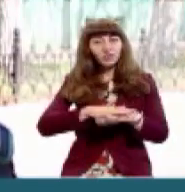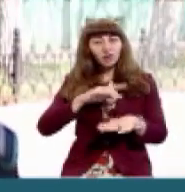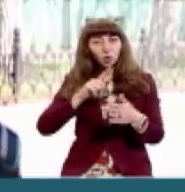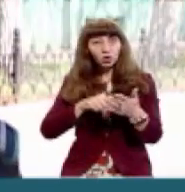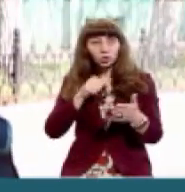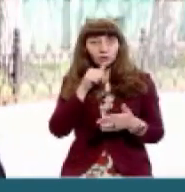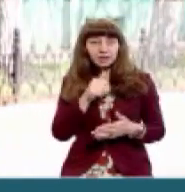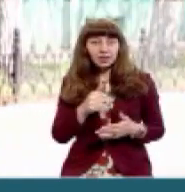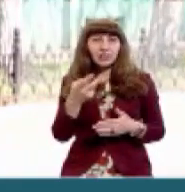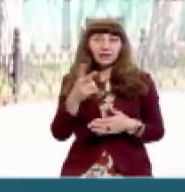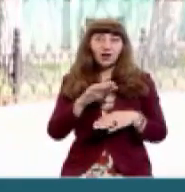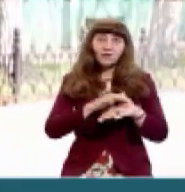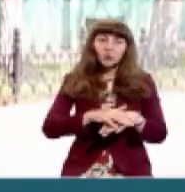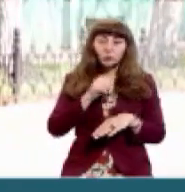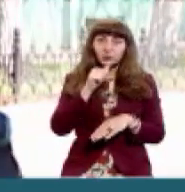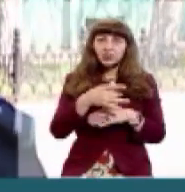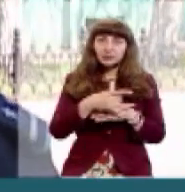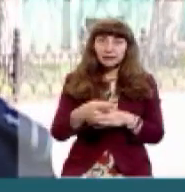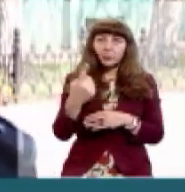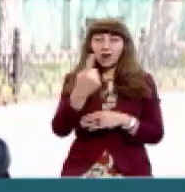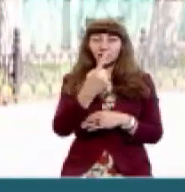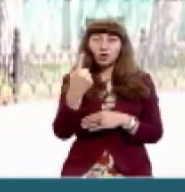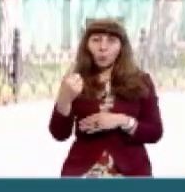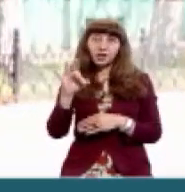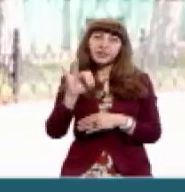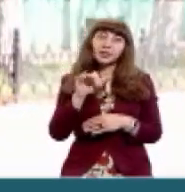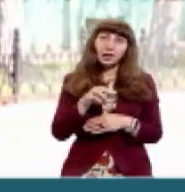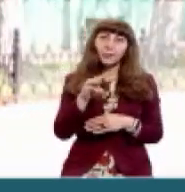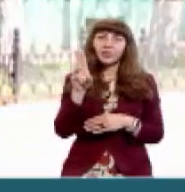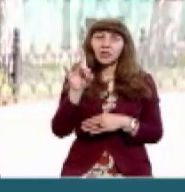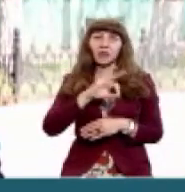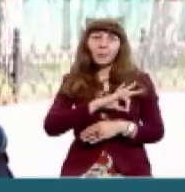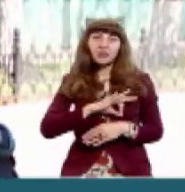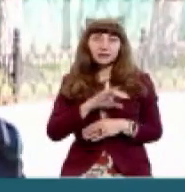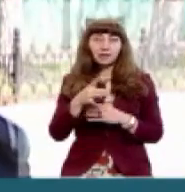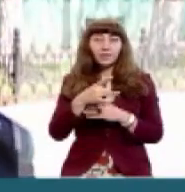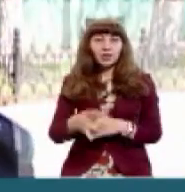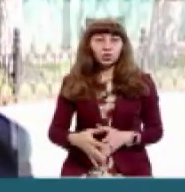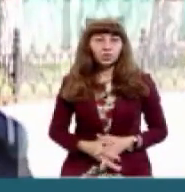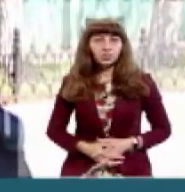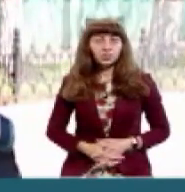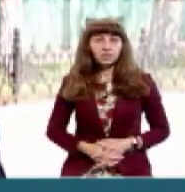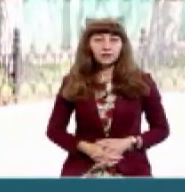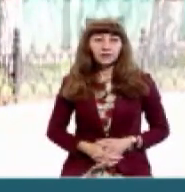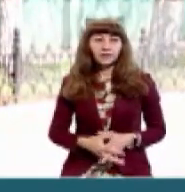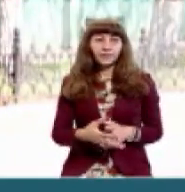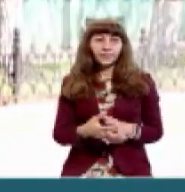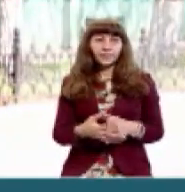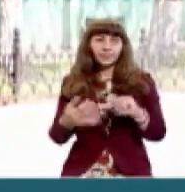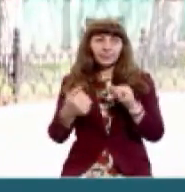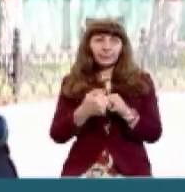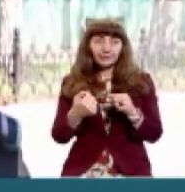городе Кустанай, 2 факта в Кустанайском районе и по 1 факту в Алтынсаринском и Карабалыкском районах. По видам